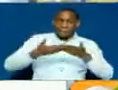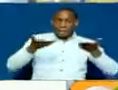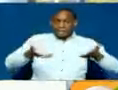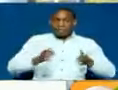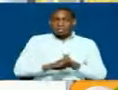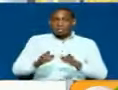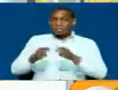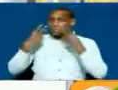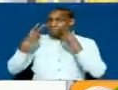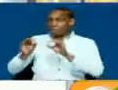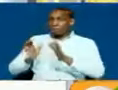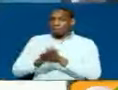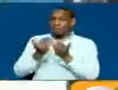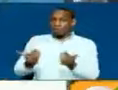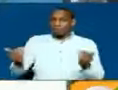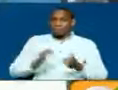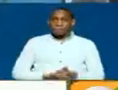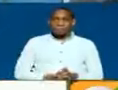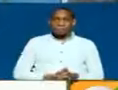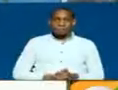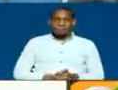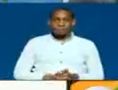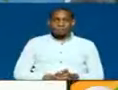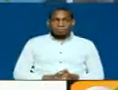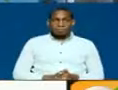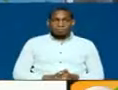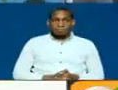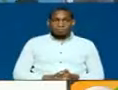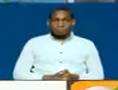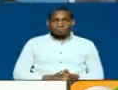sasa, asiwaone hata wanawe. Emily Chebet, Runinga ya Citizen, Nairobi.